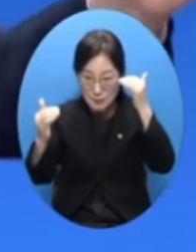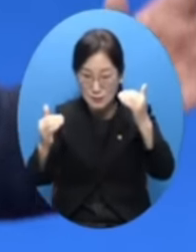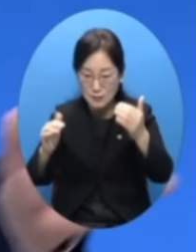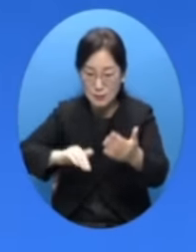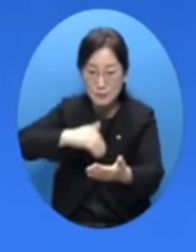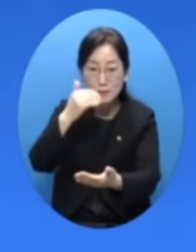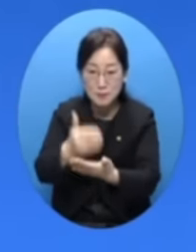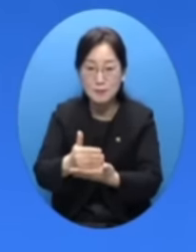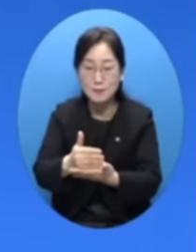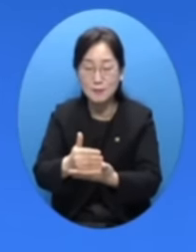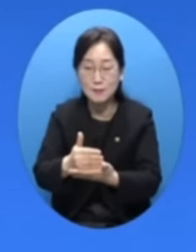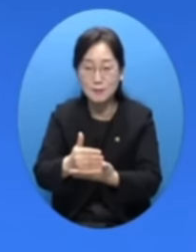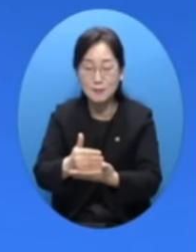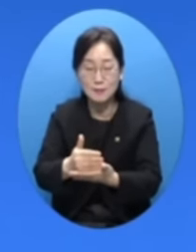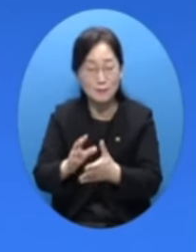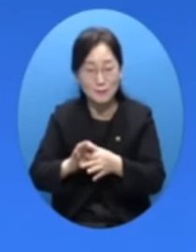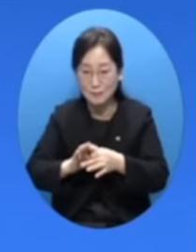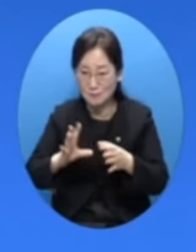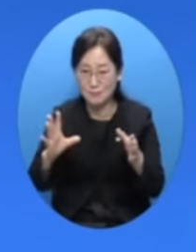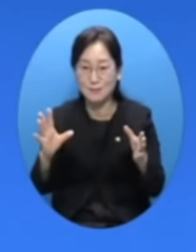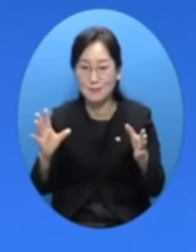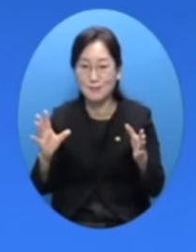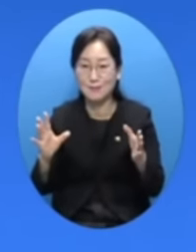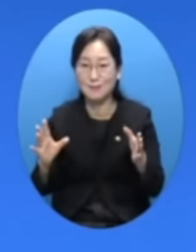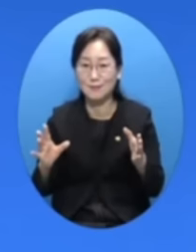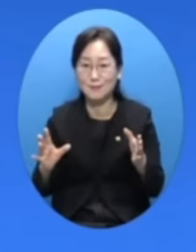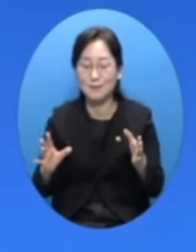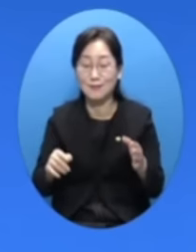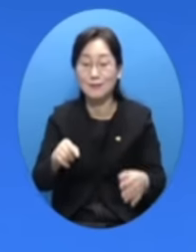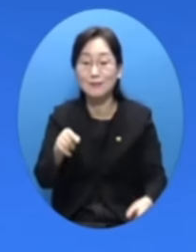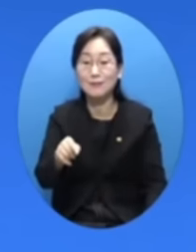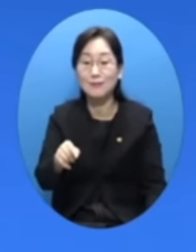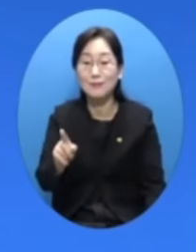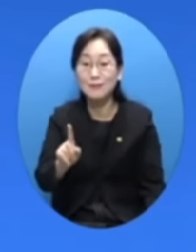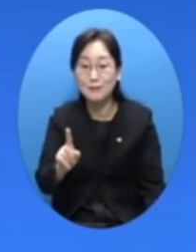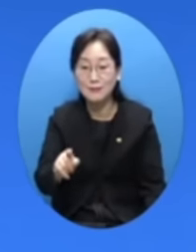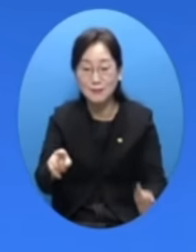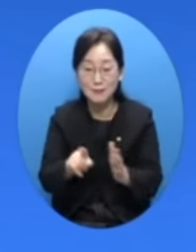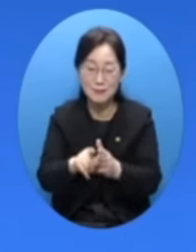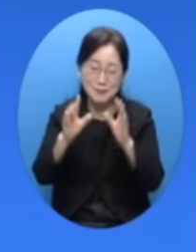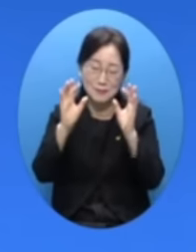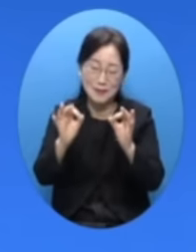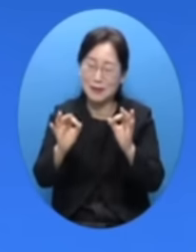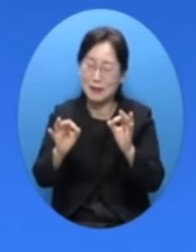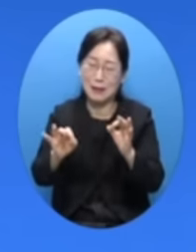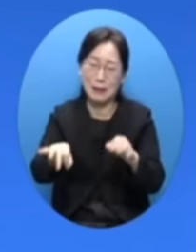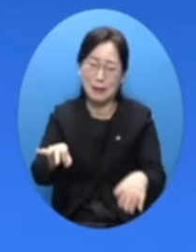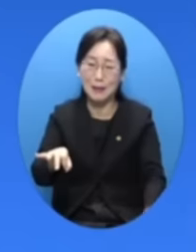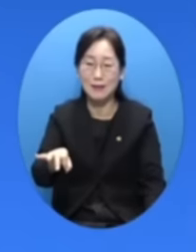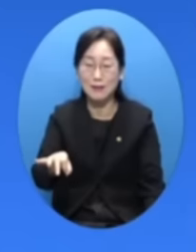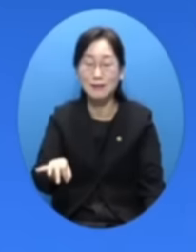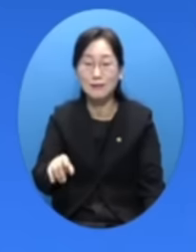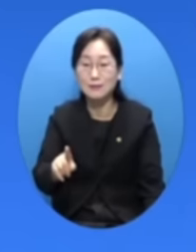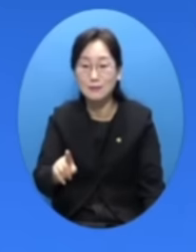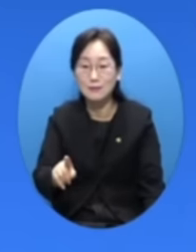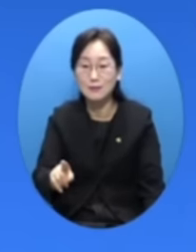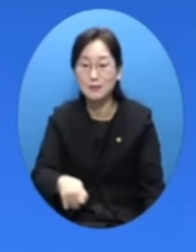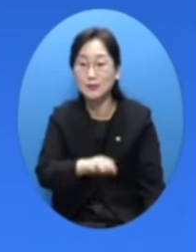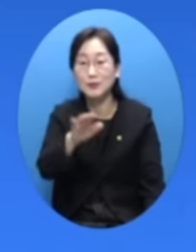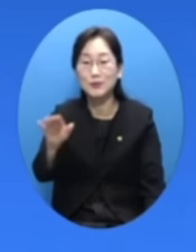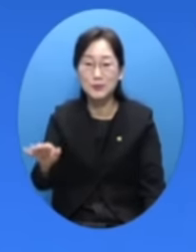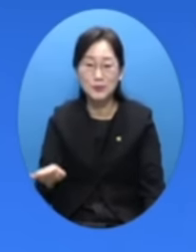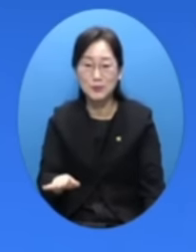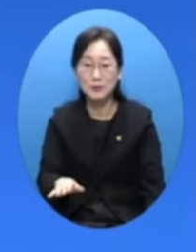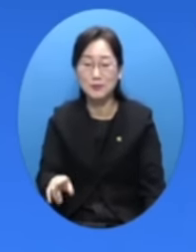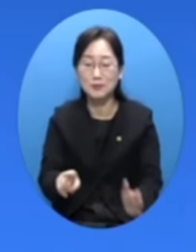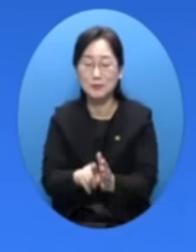산적까지 쌓여 있지만 그것은 믿음의 눈으로 보면 아무것도 아닌 것입니다. 이것은 우리의 믿음을 자라게 하기